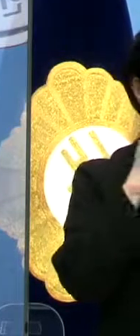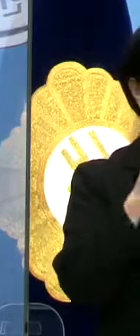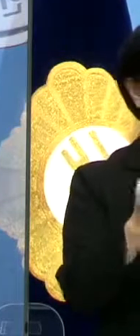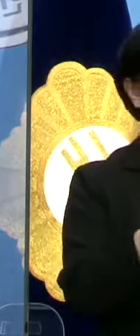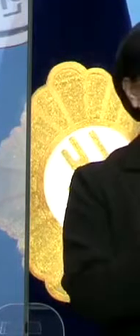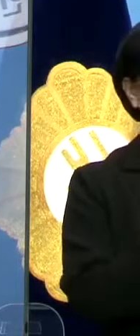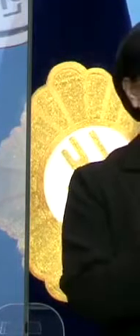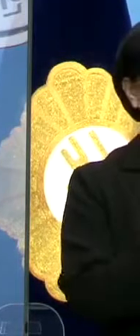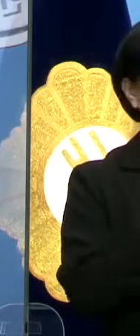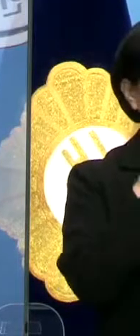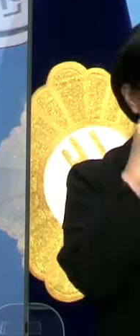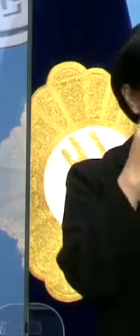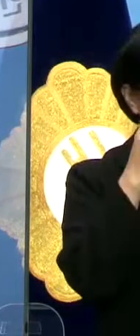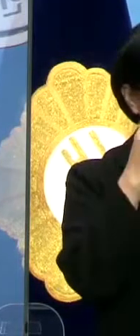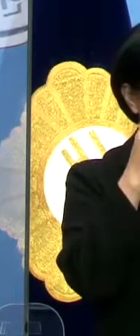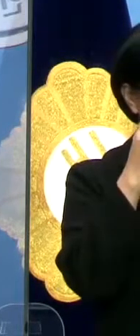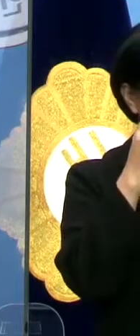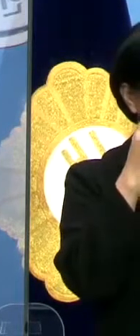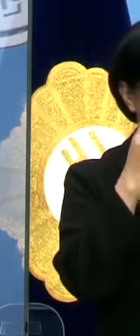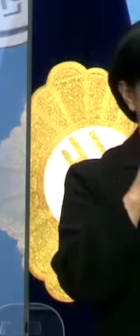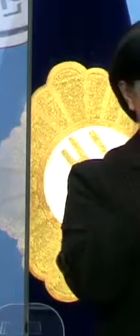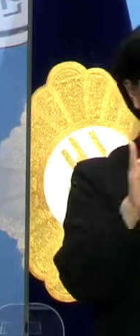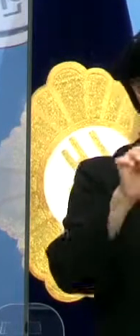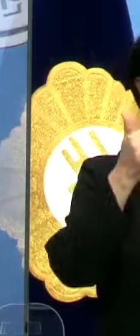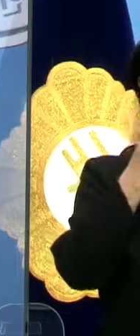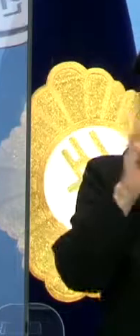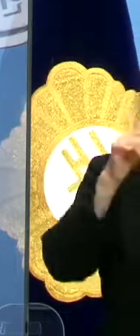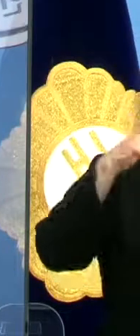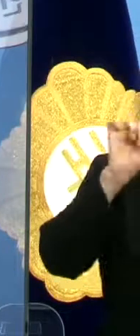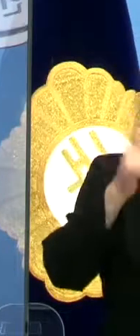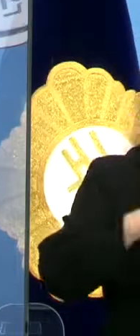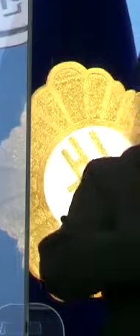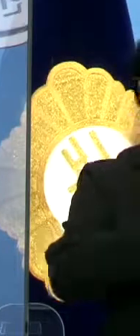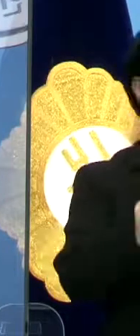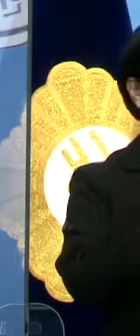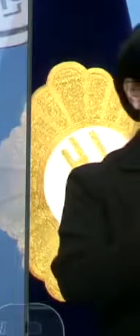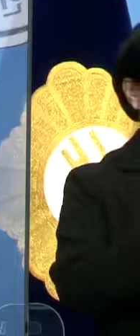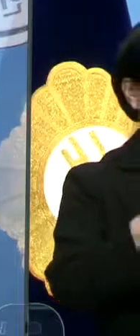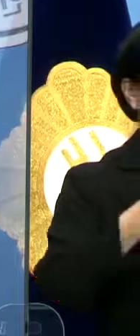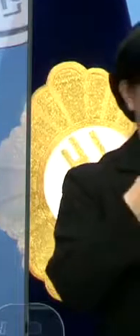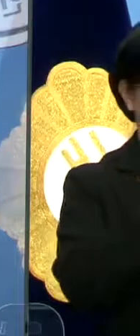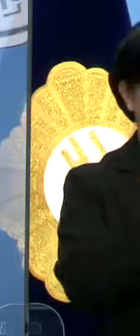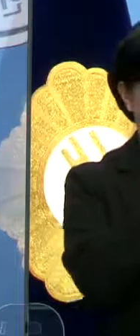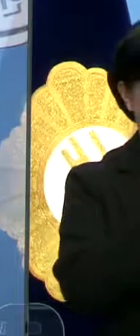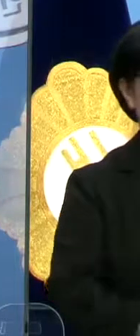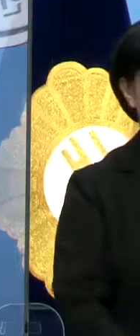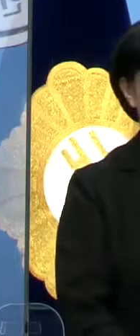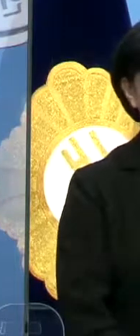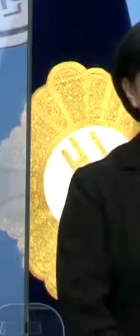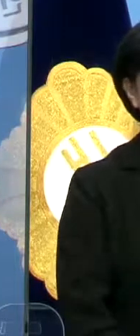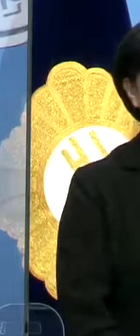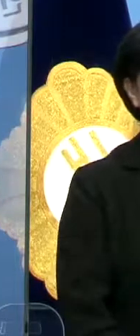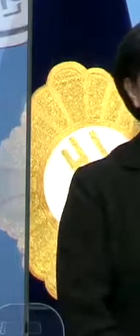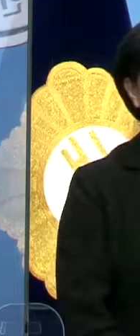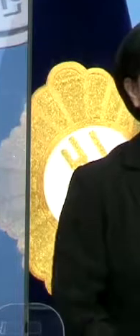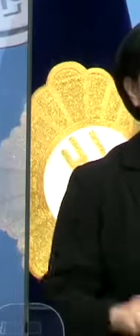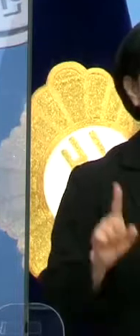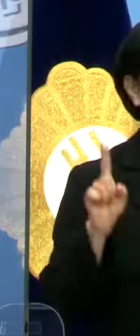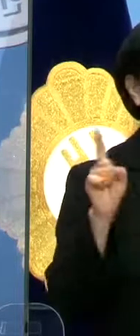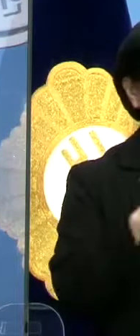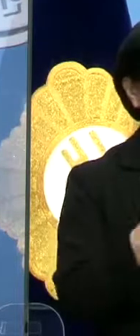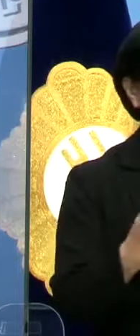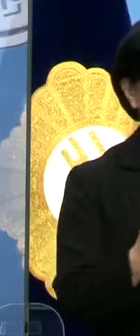한 달만에 이해찬 지도부 때 내려진 결정입니다 매우 충격적입니다 무슨 수를